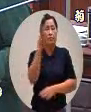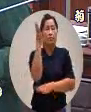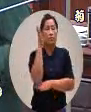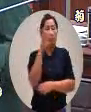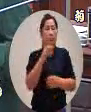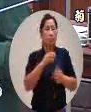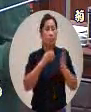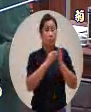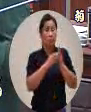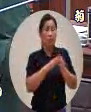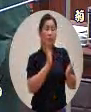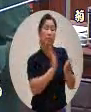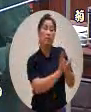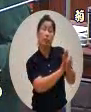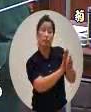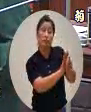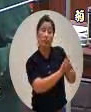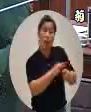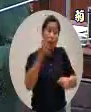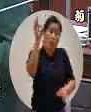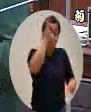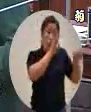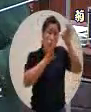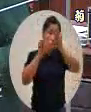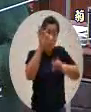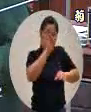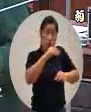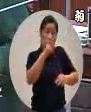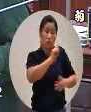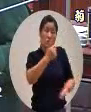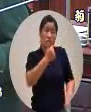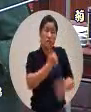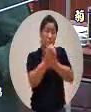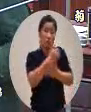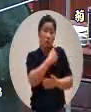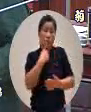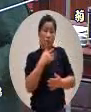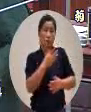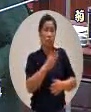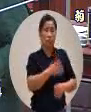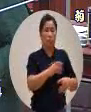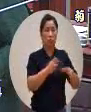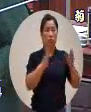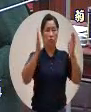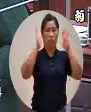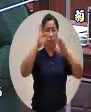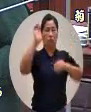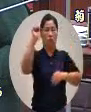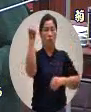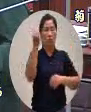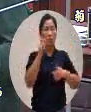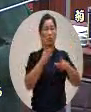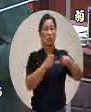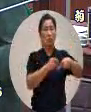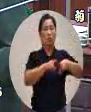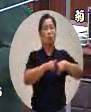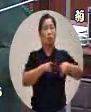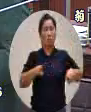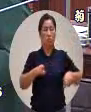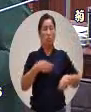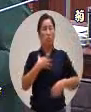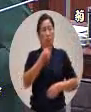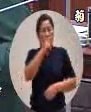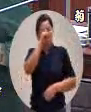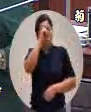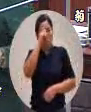要怎麼來找到他們基本的政議公平我也這樣期待不然你現在